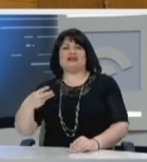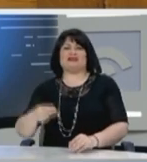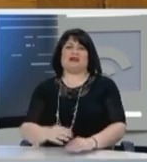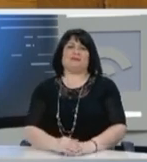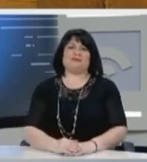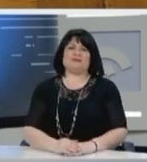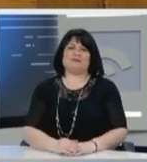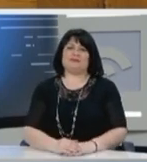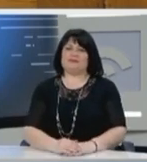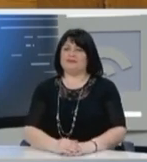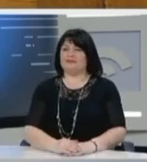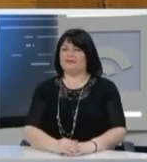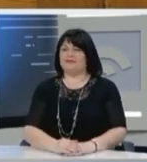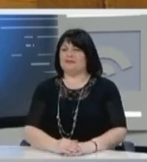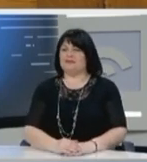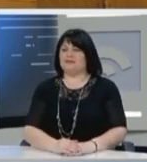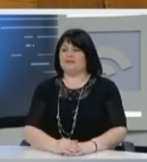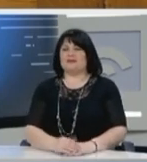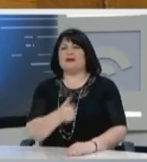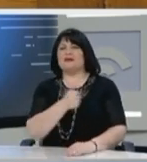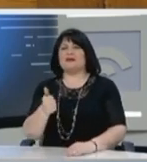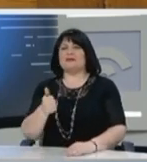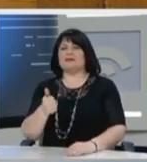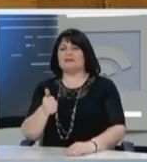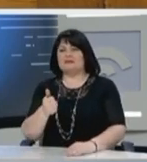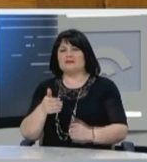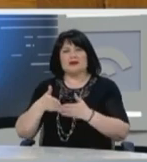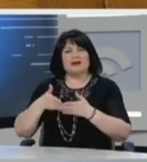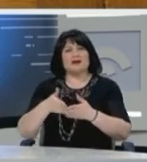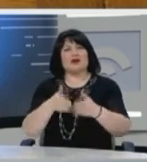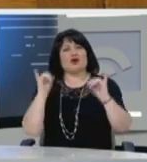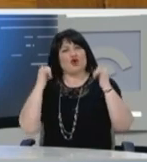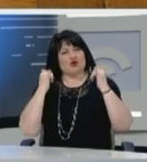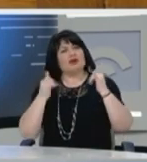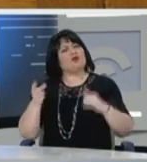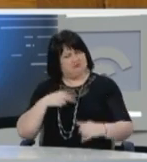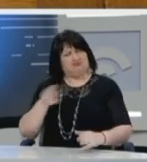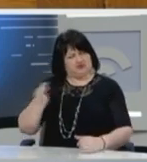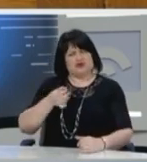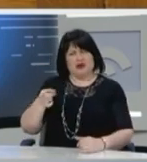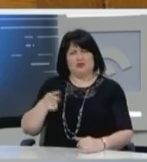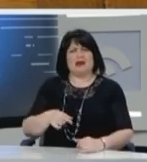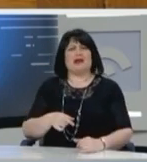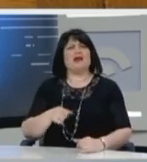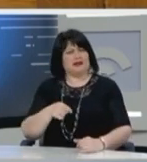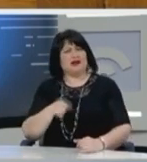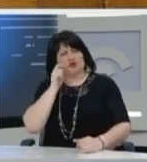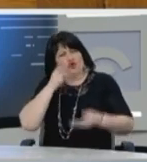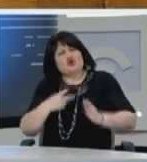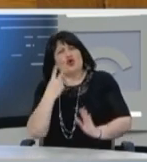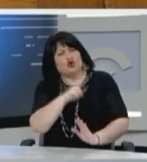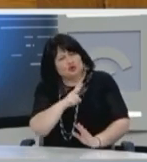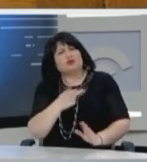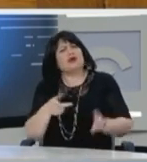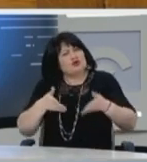Πήραν και το κότερο και το... δεν πήρατε μόνο το Κόκαλη, πήρατε και το κότερο. Καλά λέει. Βέβαια,